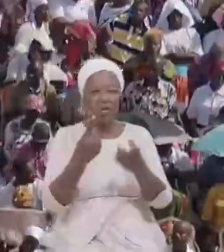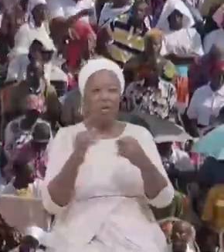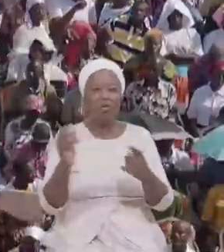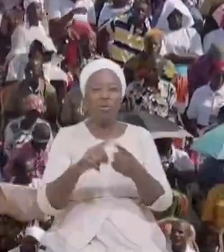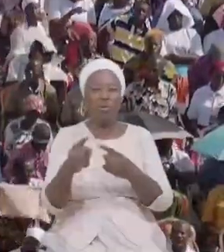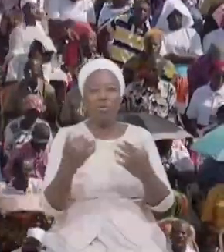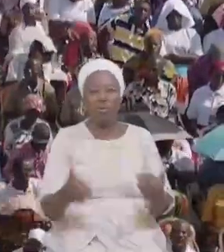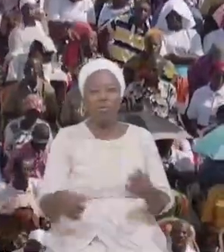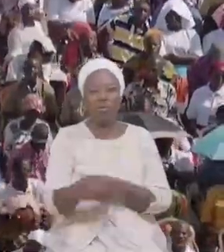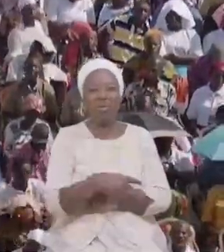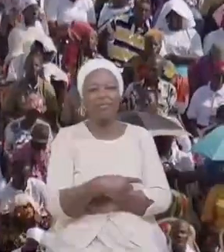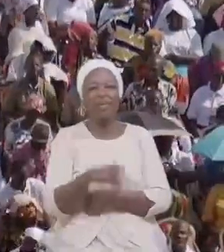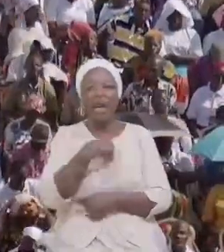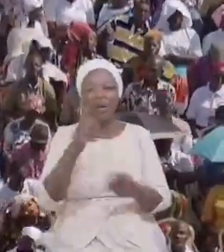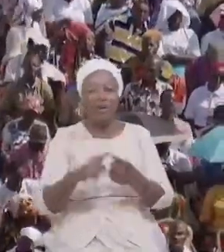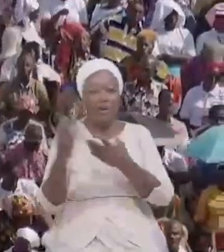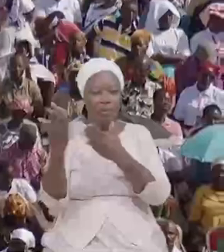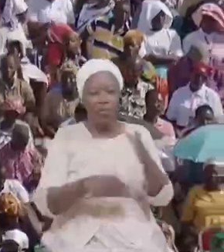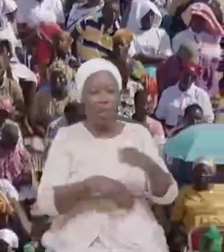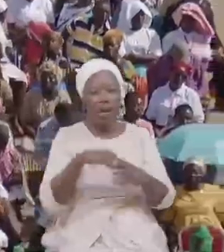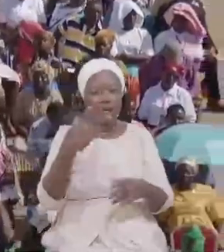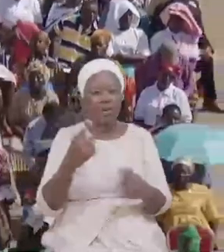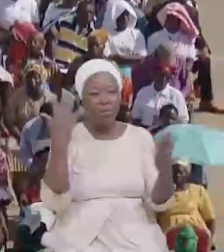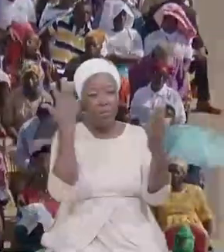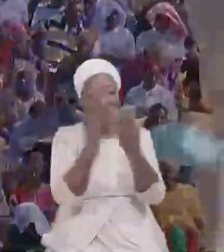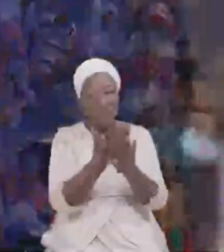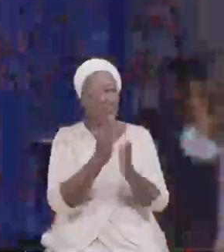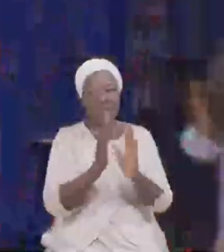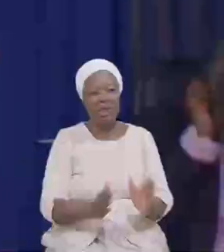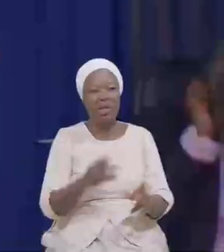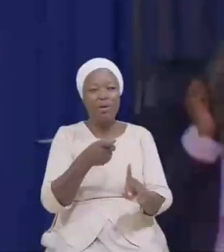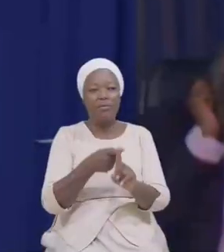toi. Pour faire sortir de prison le captif.